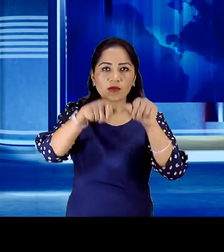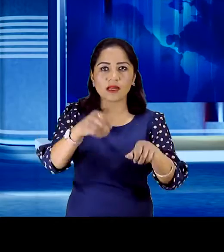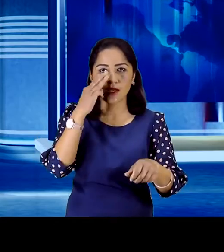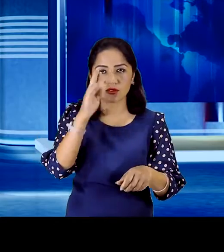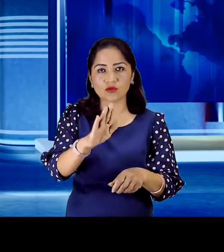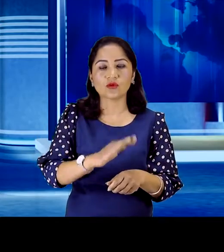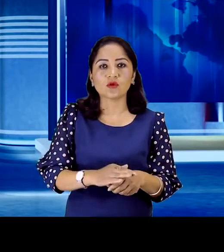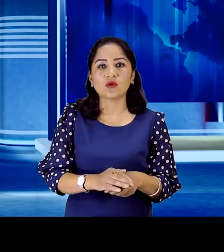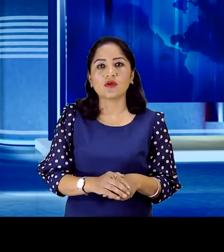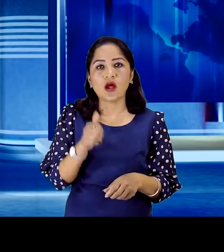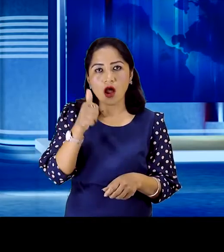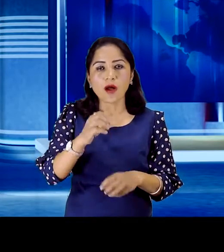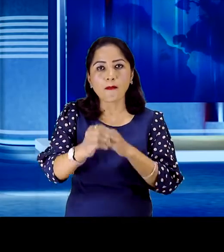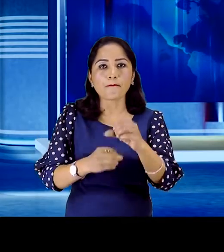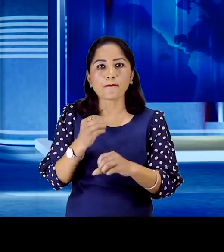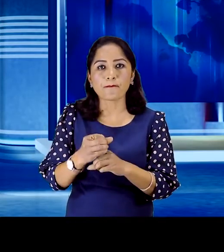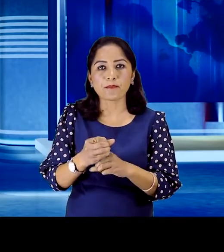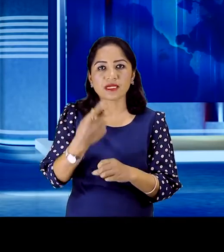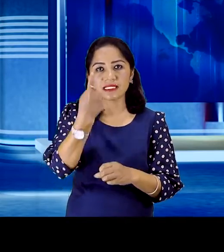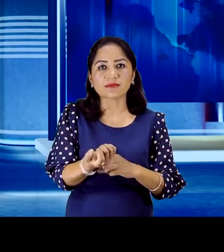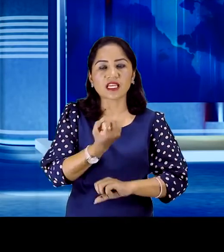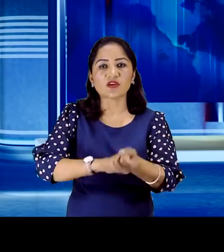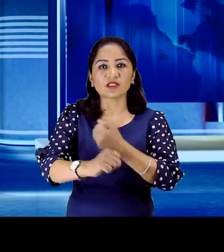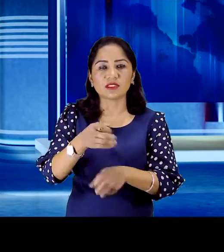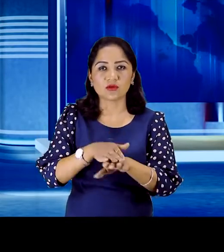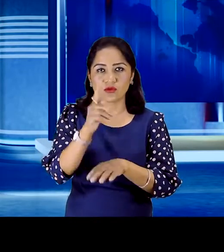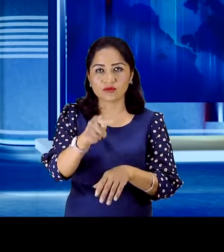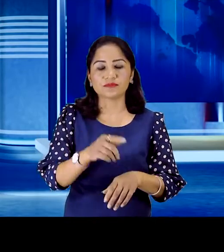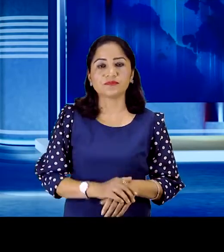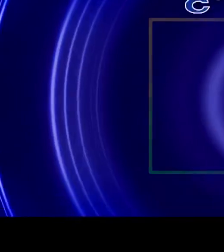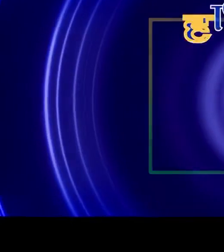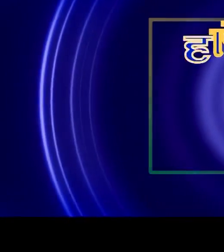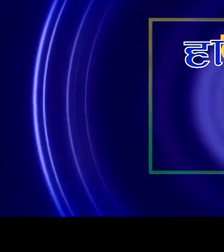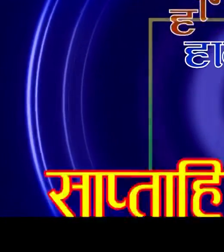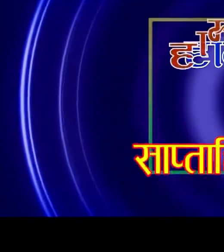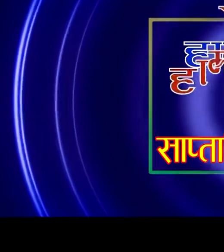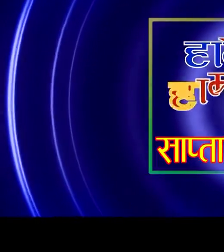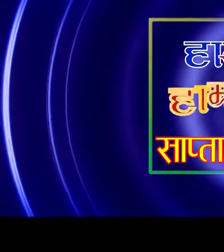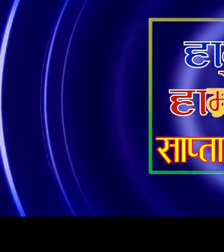हाम्र वियान मा छोँ हामी। दर्श्ट्र प्रिंद अब पालो भाहे किछा साब्ताही गति विदिको।